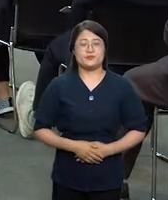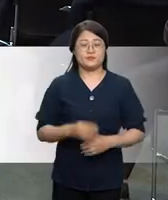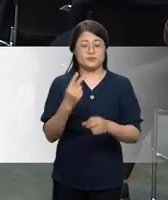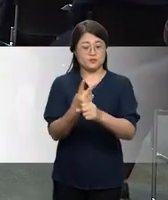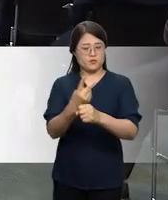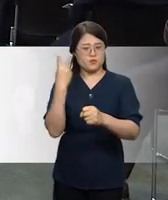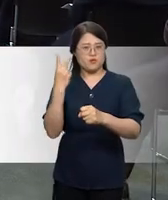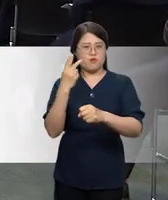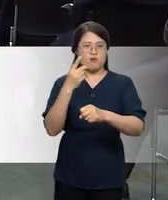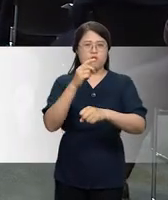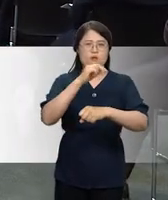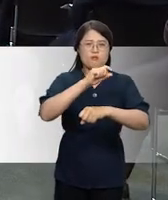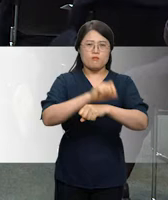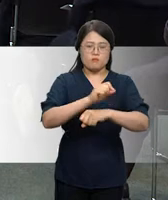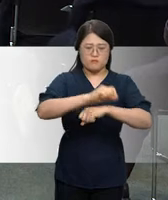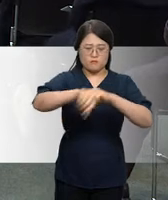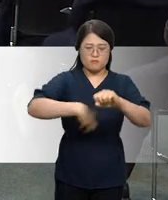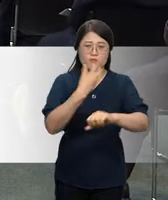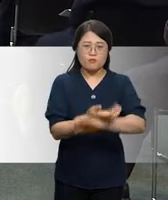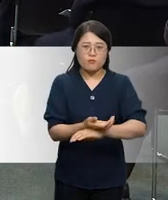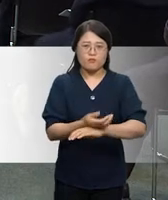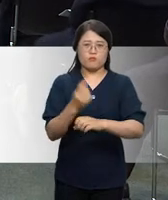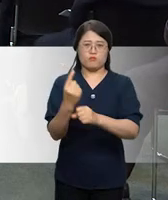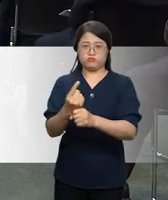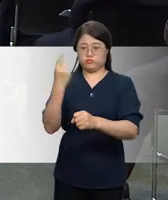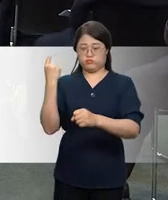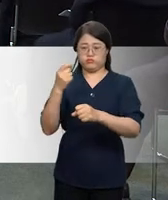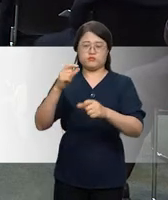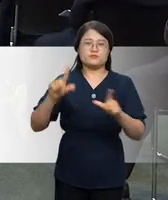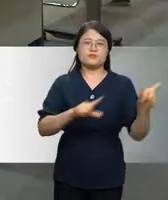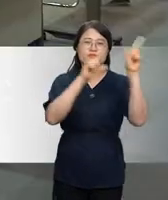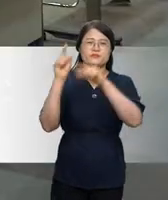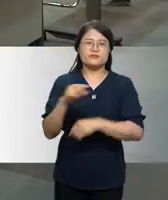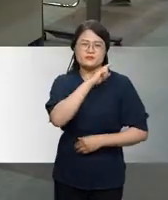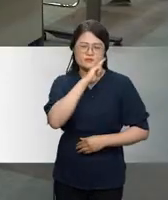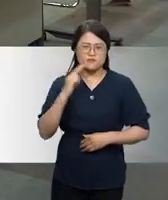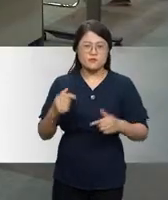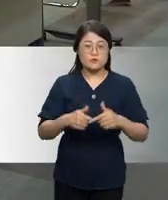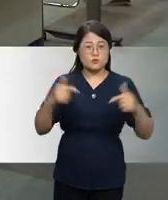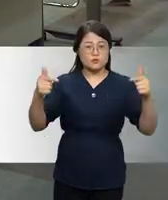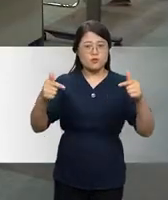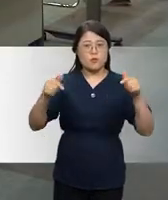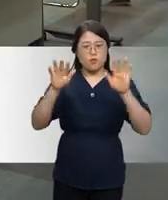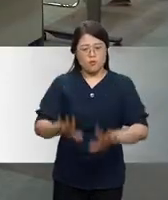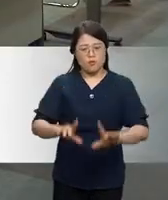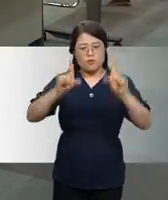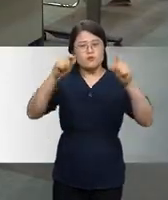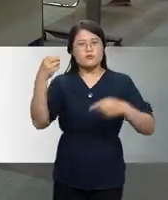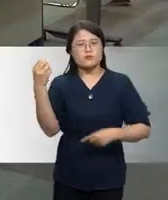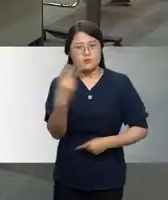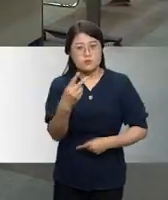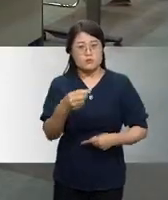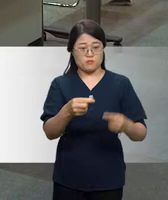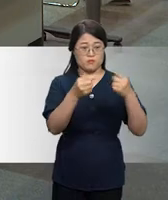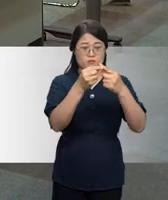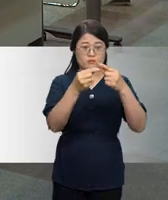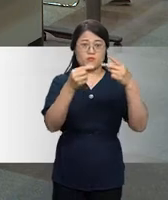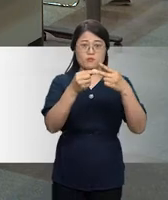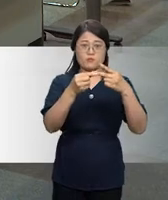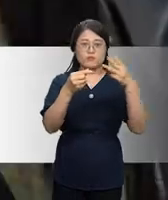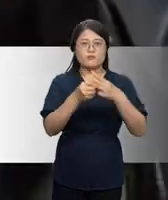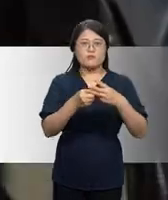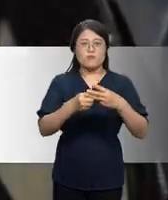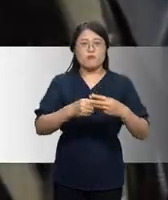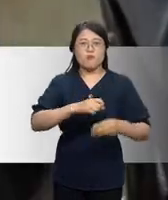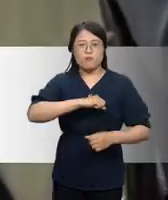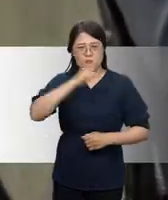이는 2019년 행정혁신부문, 2020년 주민생활편익 증대부문 수상에 이어 3년 연속